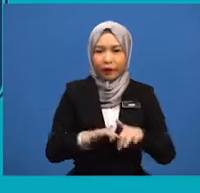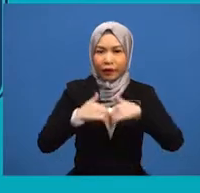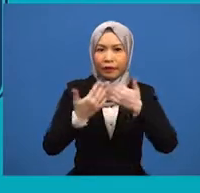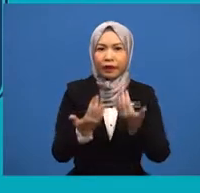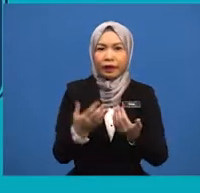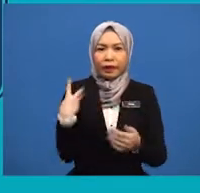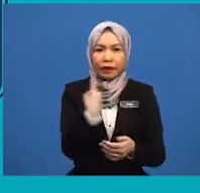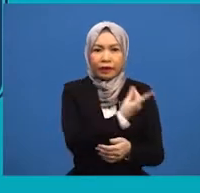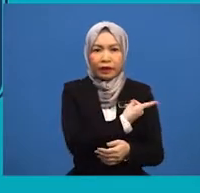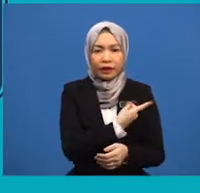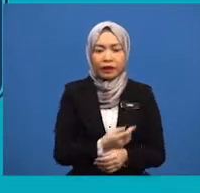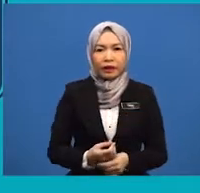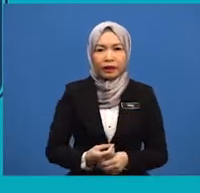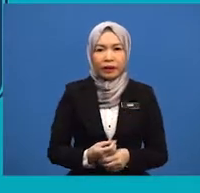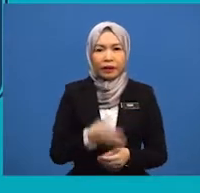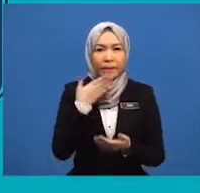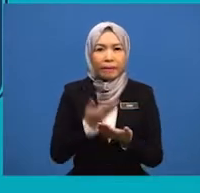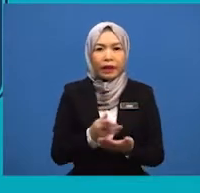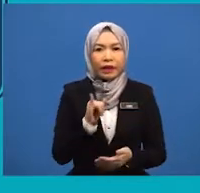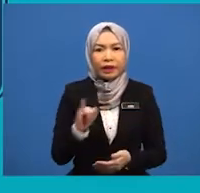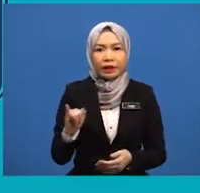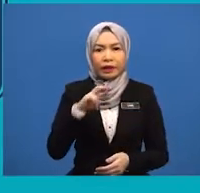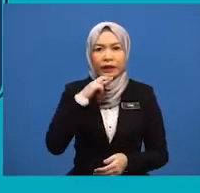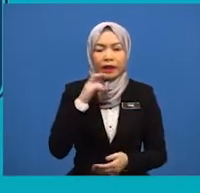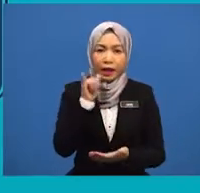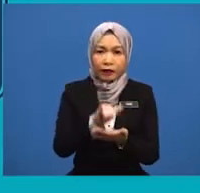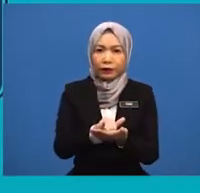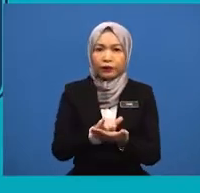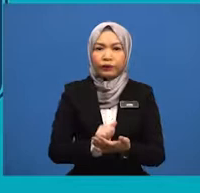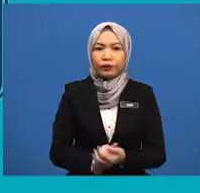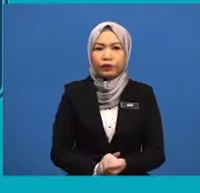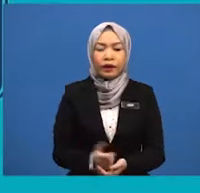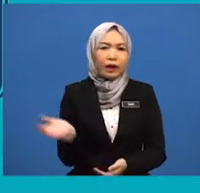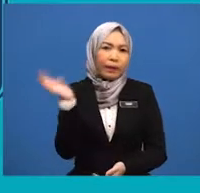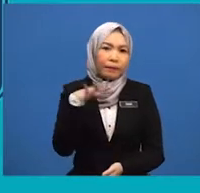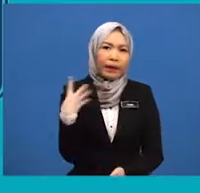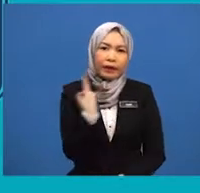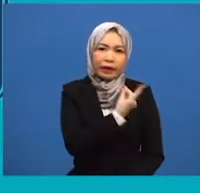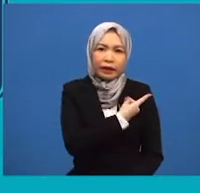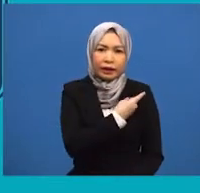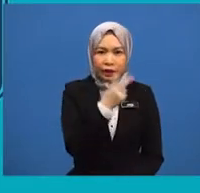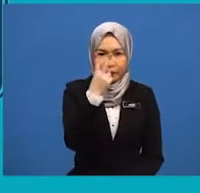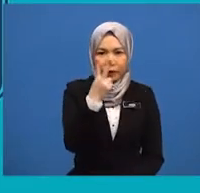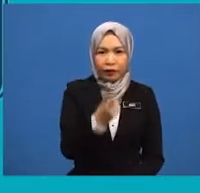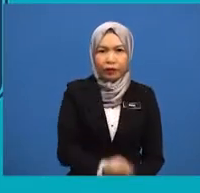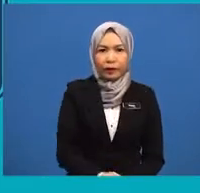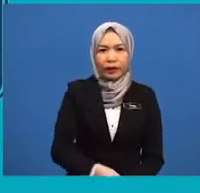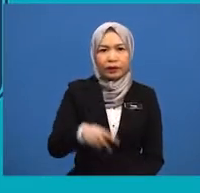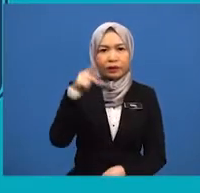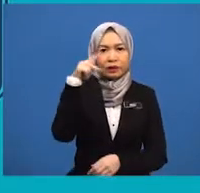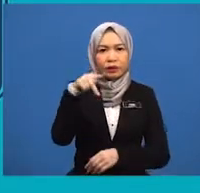Bagaimanakah kita memperbaiki ralat tersebut? Mari kita fokus pada